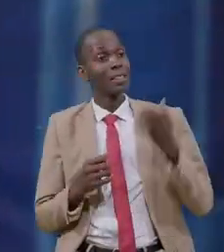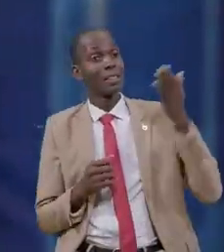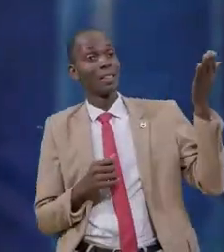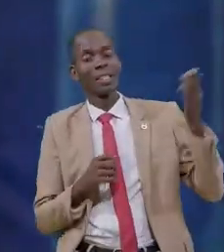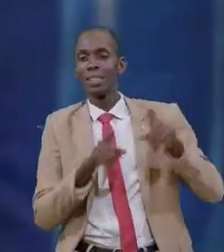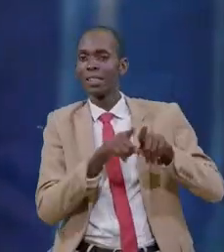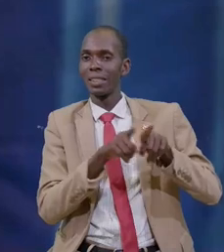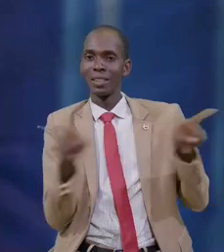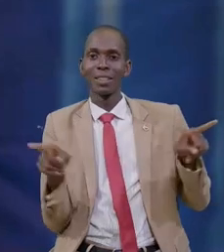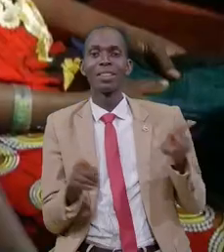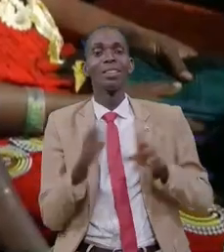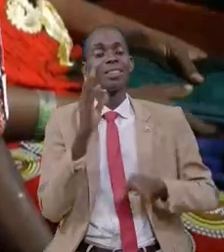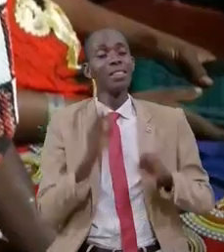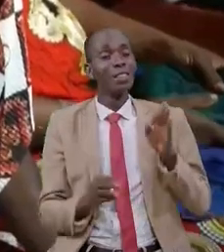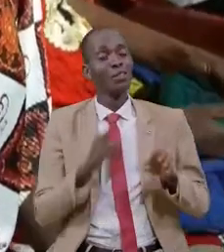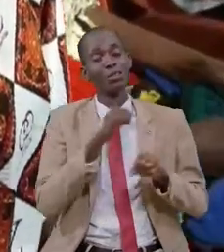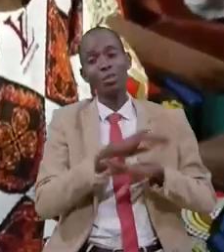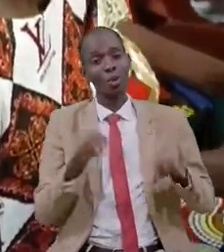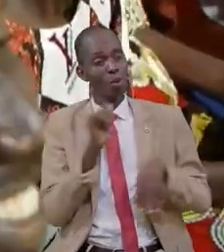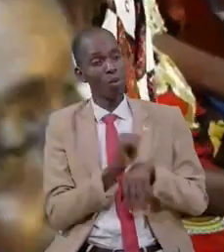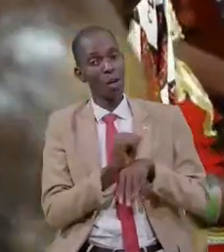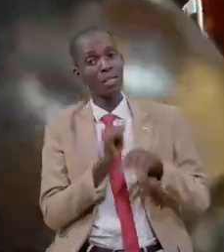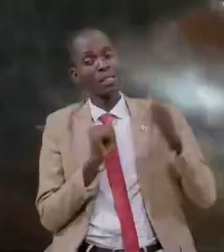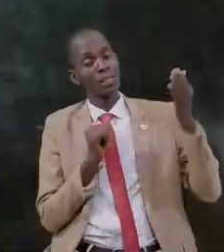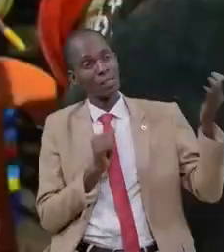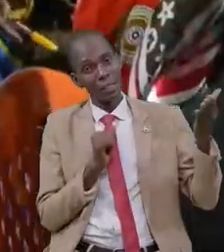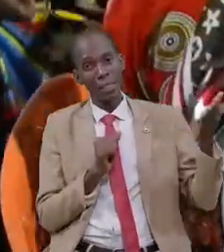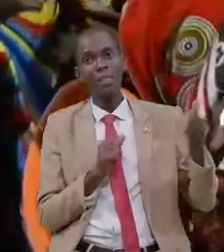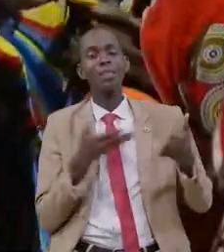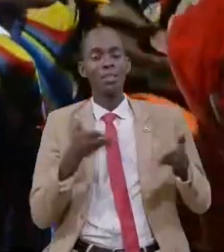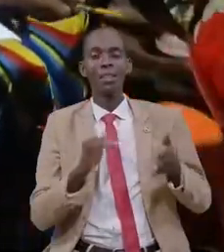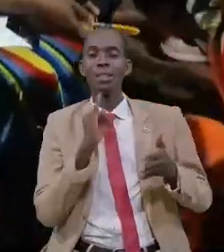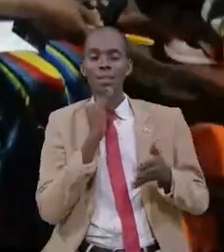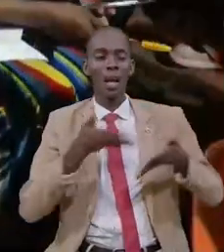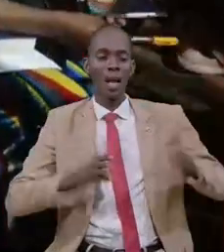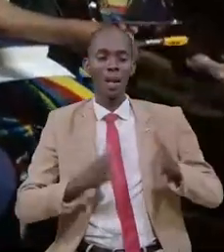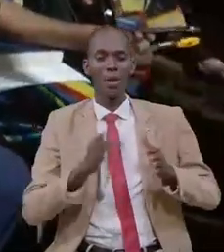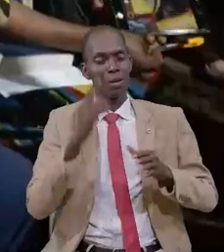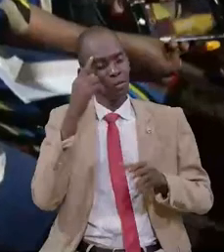pas, tu as allocation. Il n'y a pas d'allocation ici. Hein?